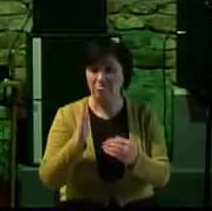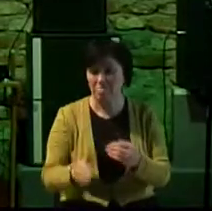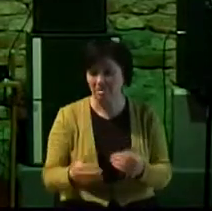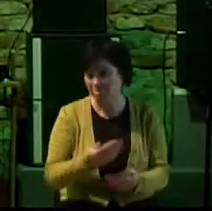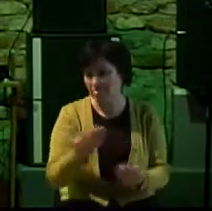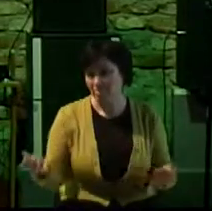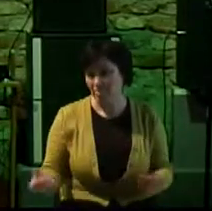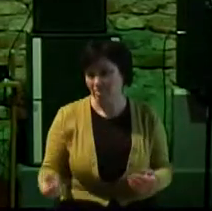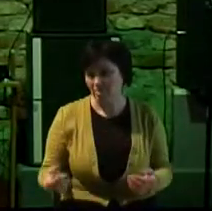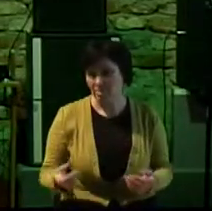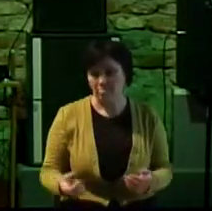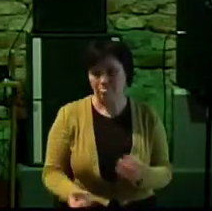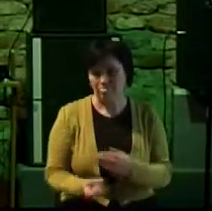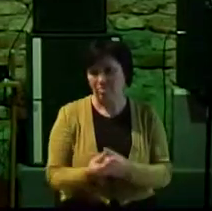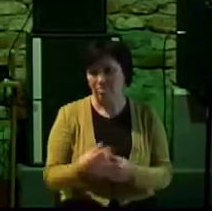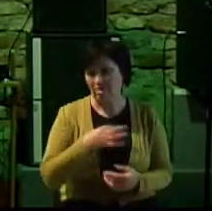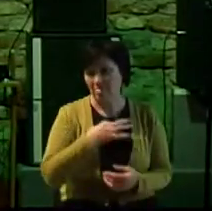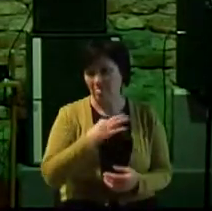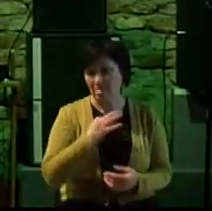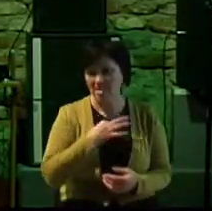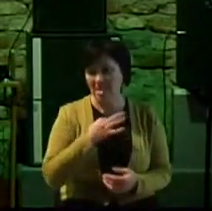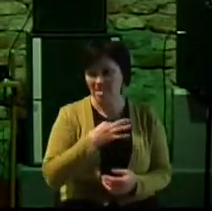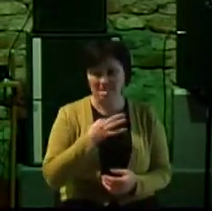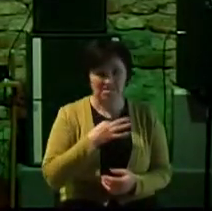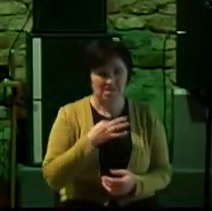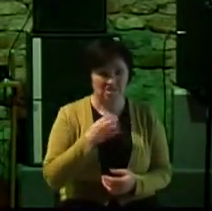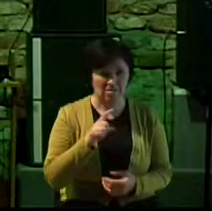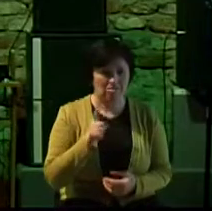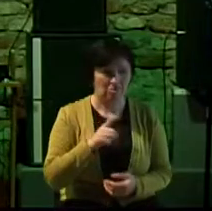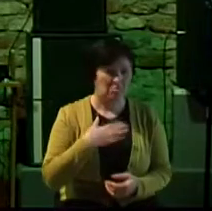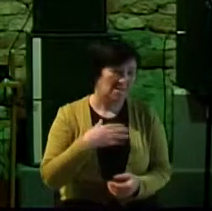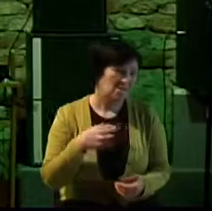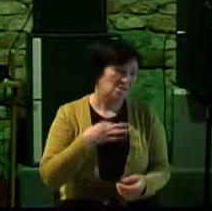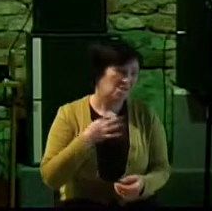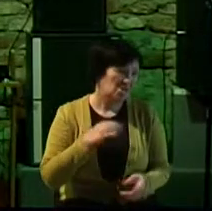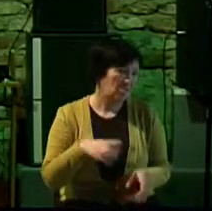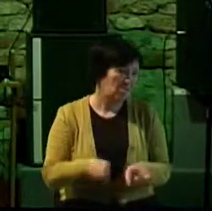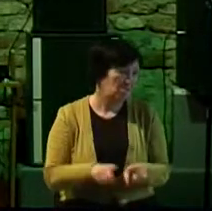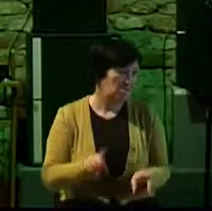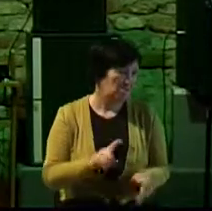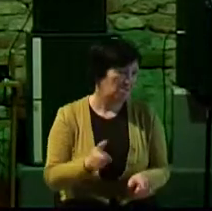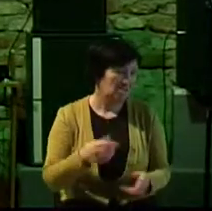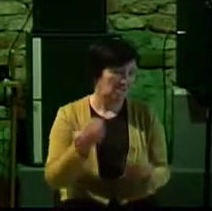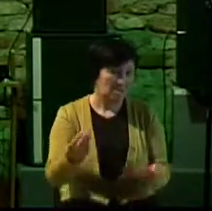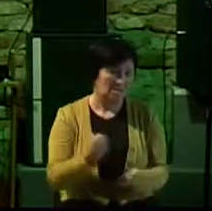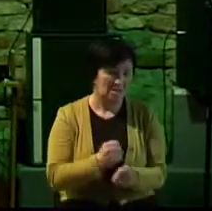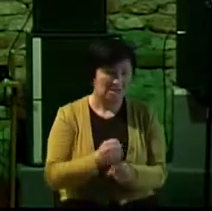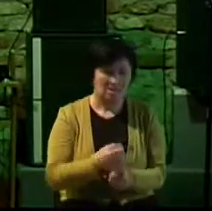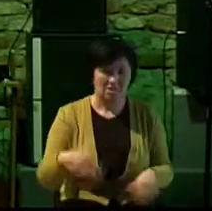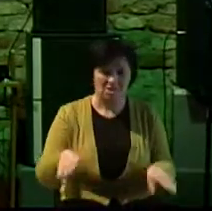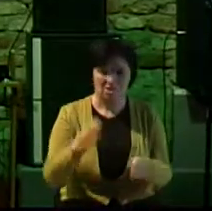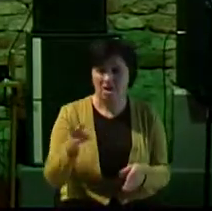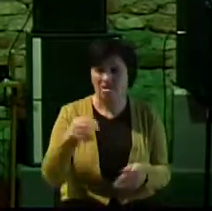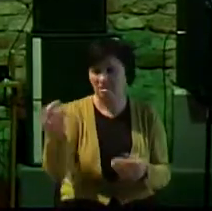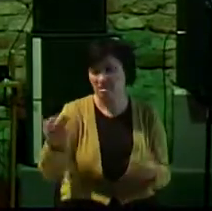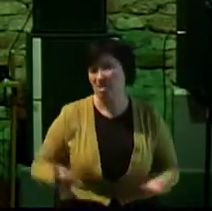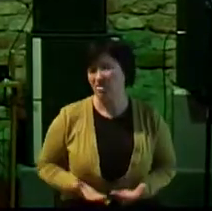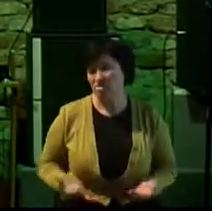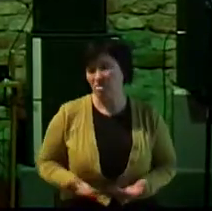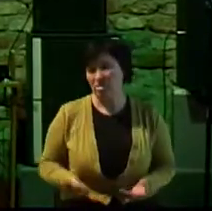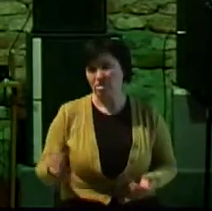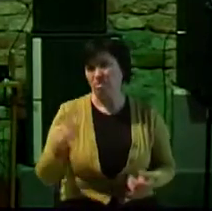мы проявляем безразличие. Мы говорим о том, что мне все равно, что ты делаешь, мне все равно, что ты живешь, и мне все равно,